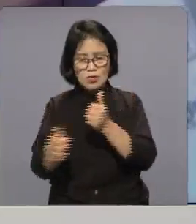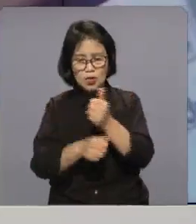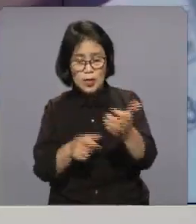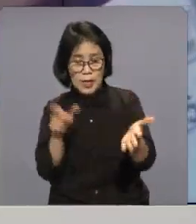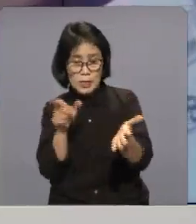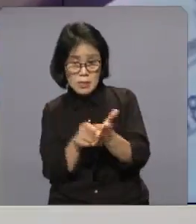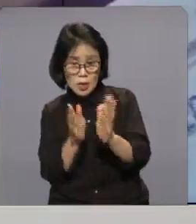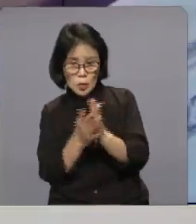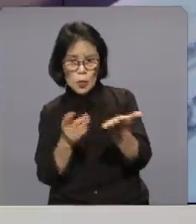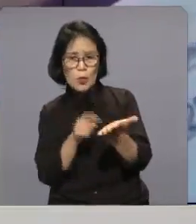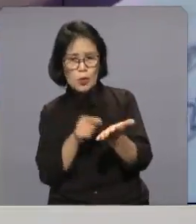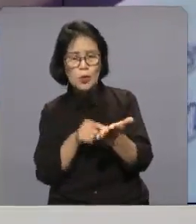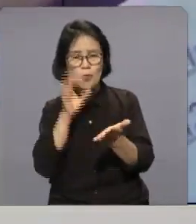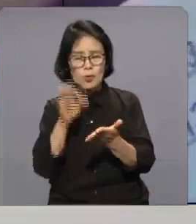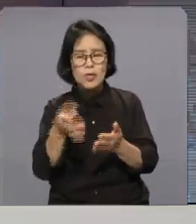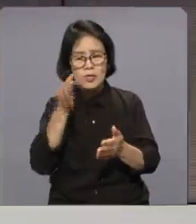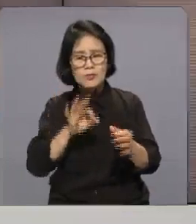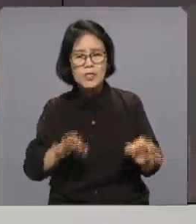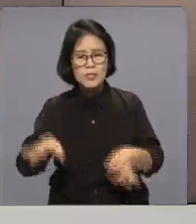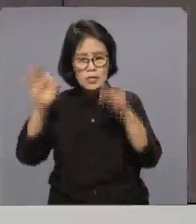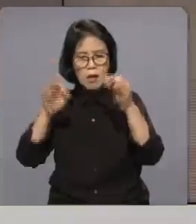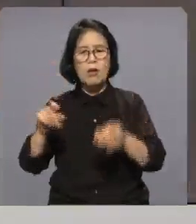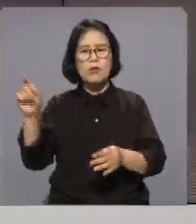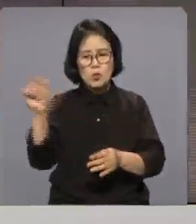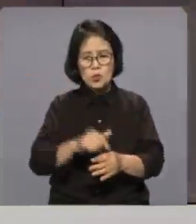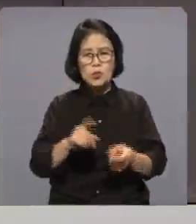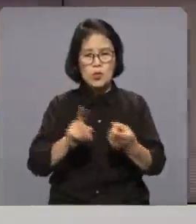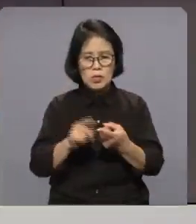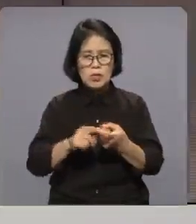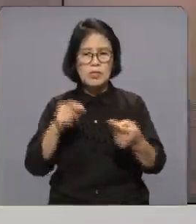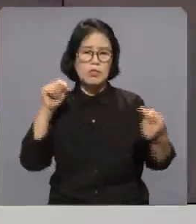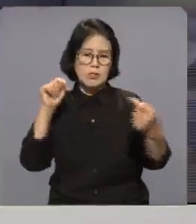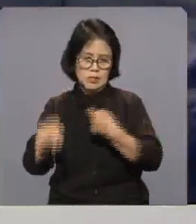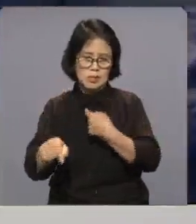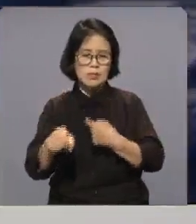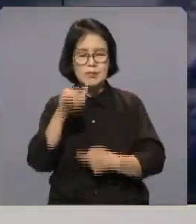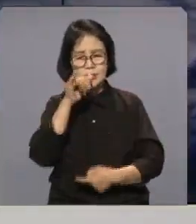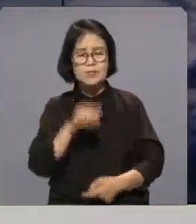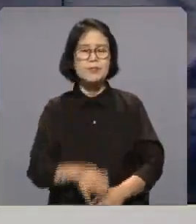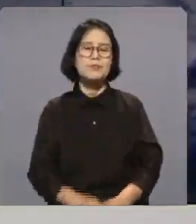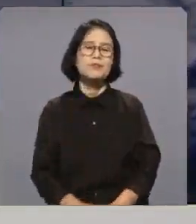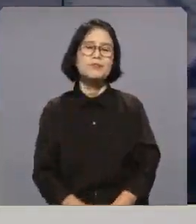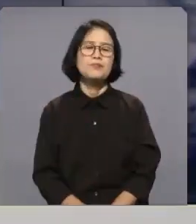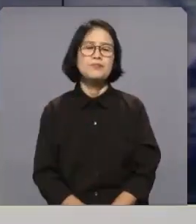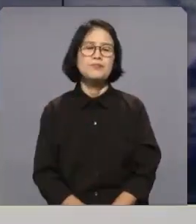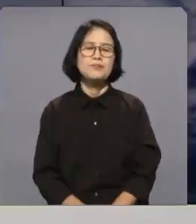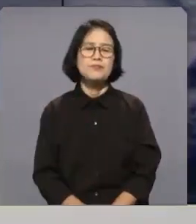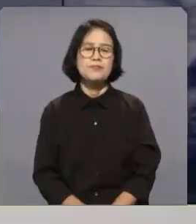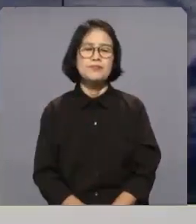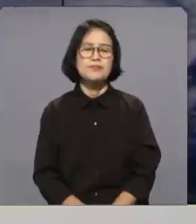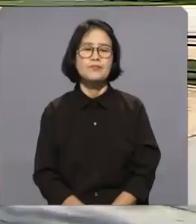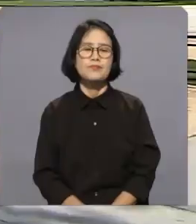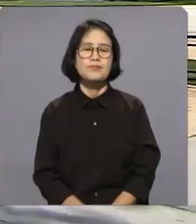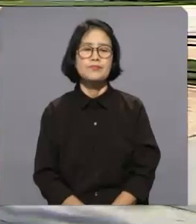공개됐는데 금리 인상 폭과 속도를 놓고 의견이 엇갈리고 있습니다 이동민 기자 입니다